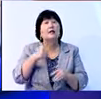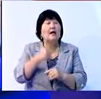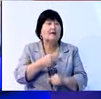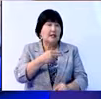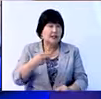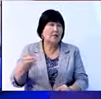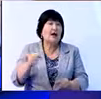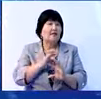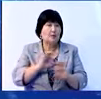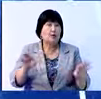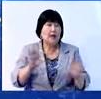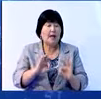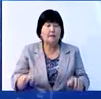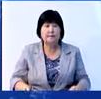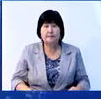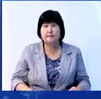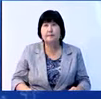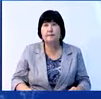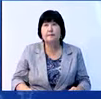главных темах выпуска.